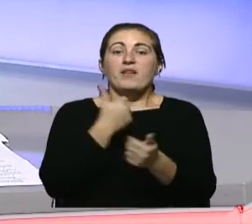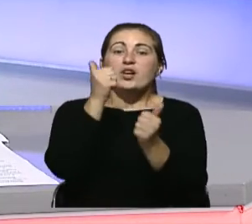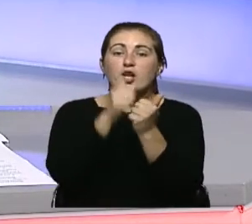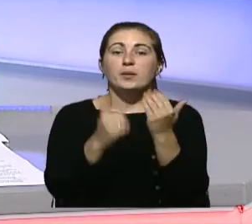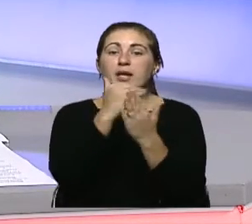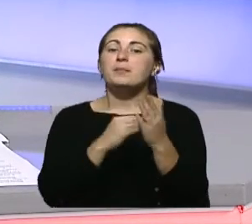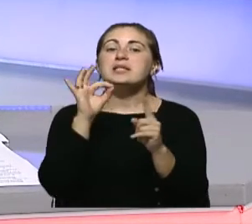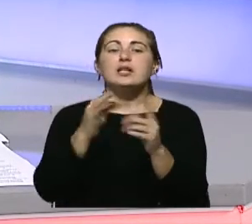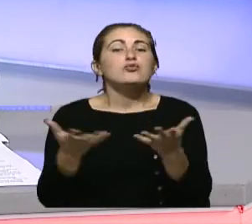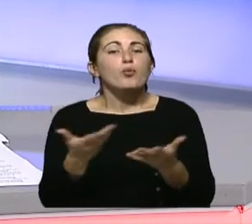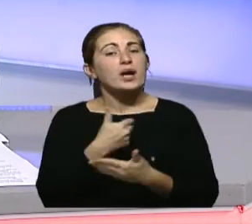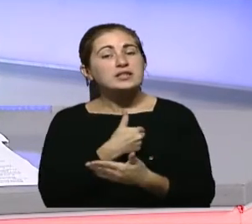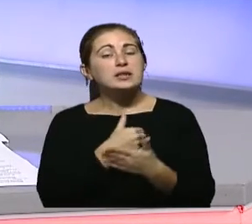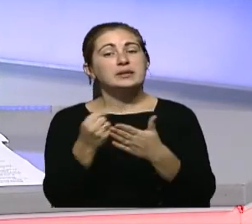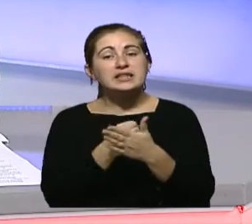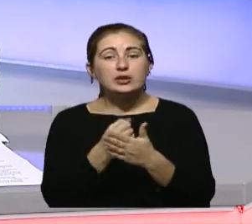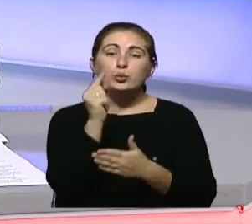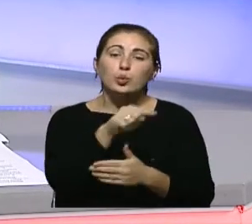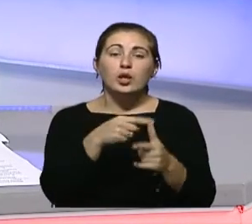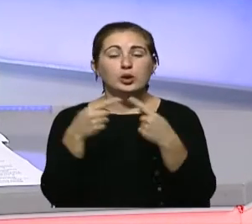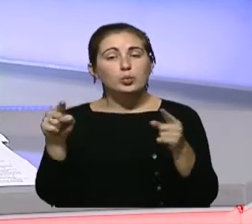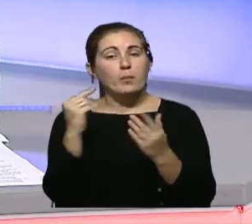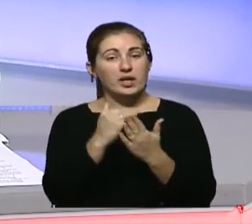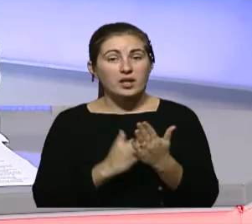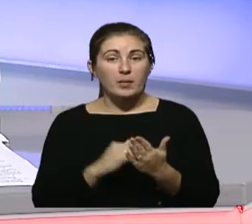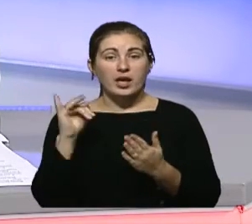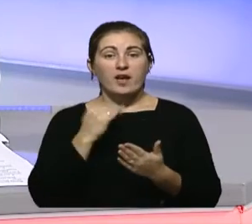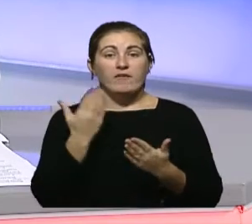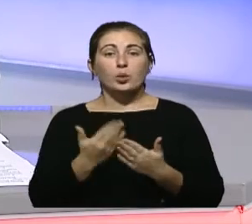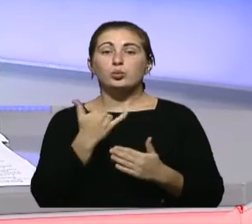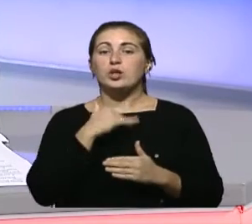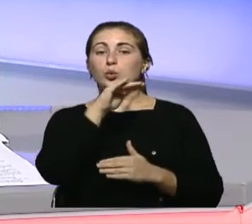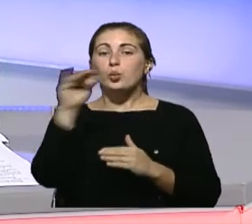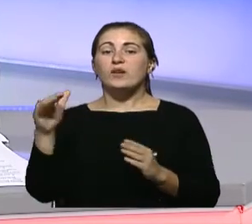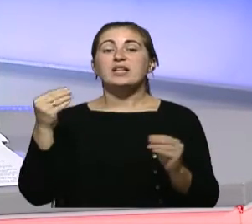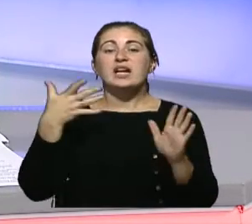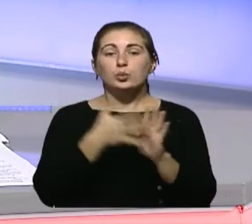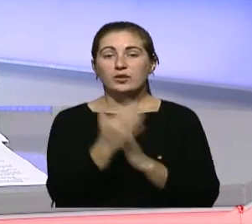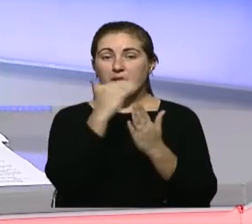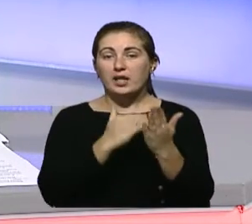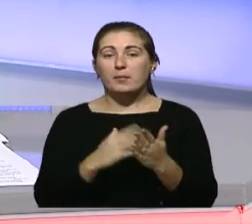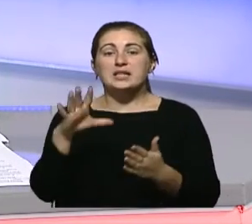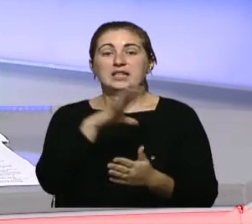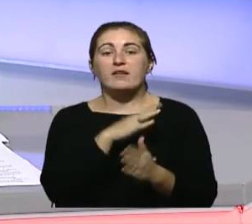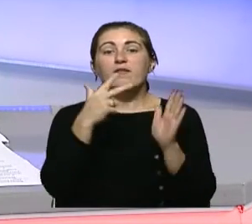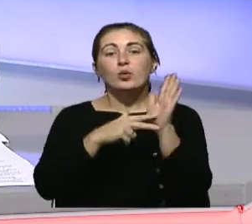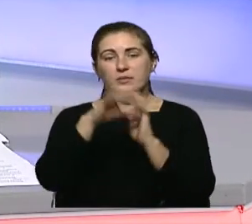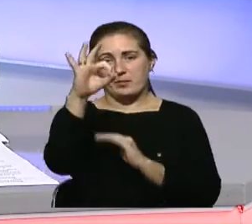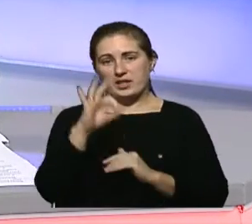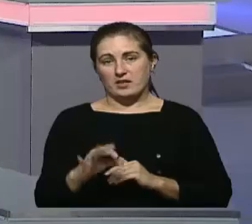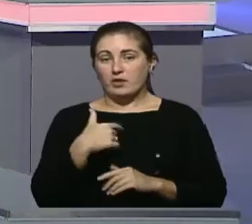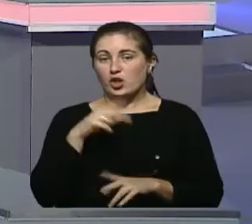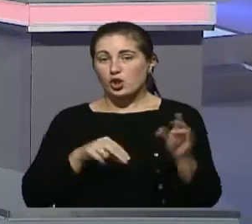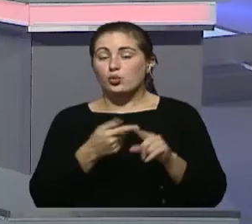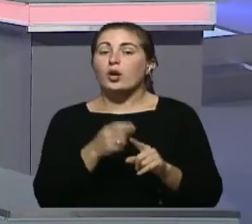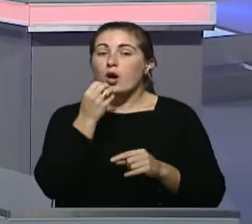программе цель, чего мы хотим достигнуть той или иной программы. И вот у нас уровень расходов программных составил 80%. Я считаю, что